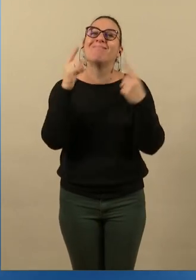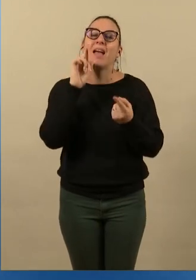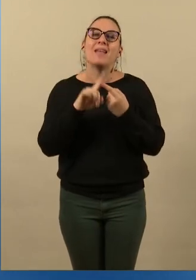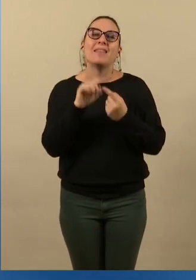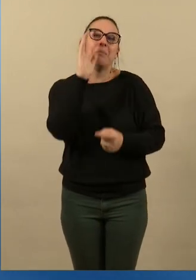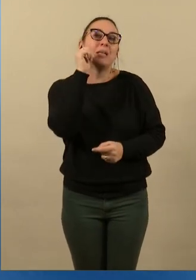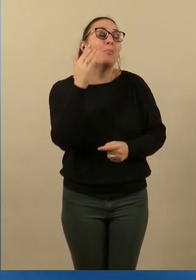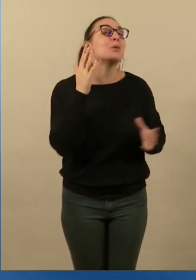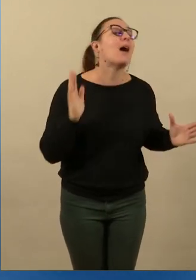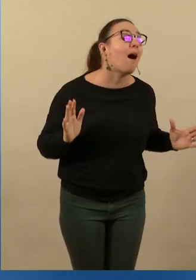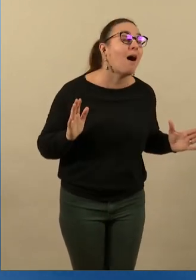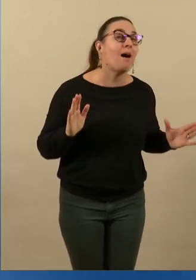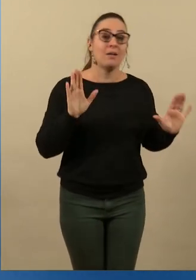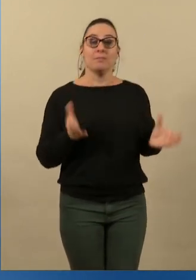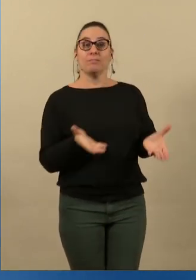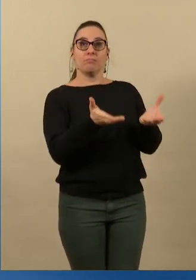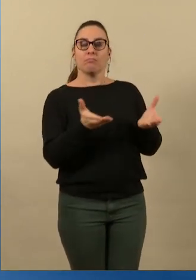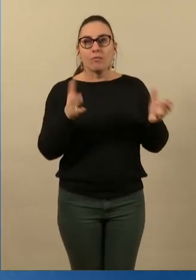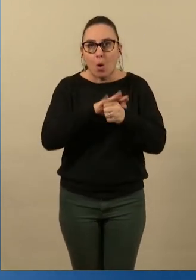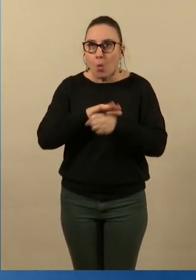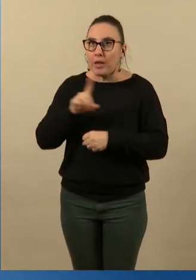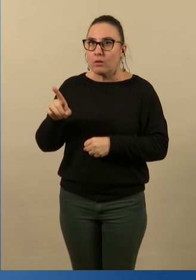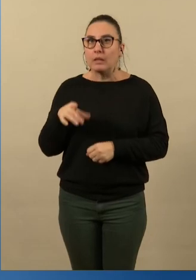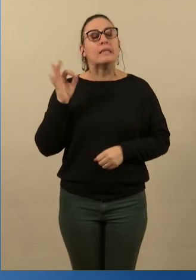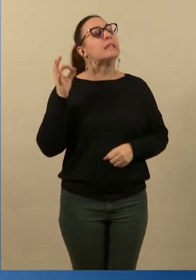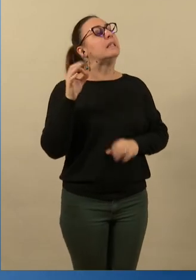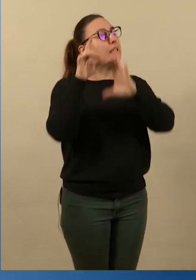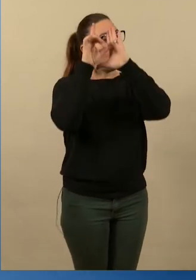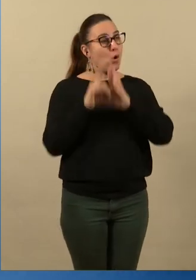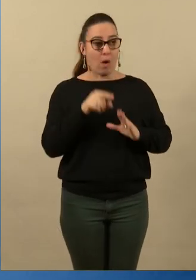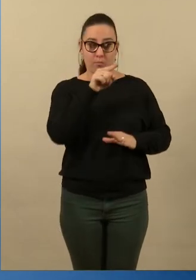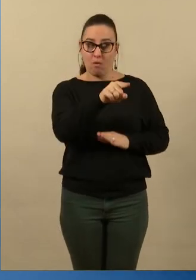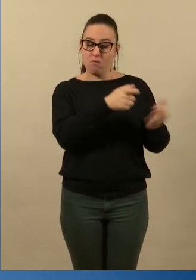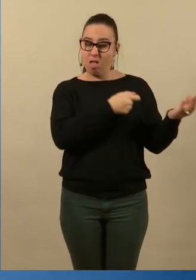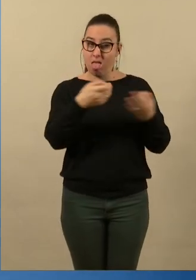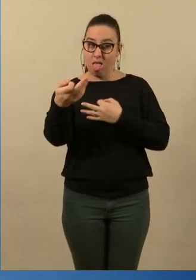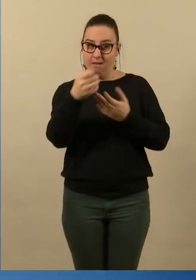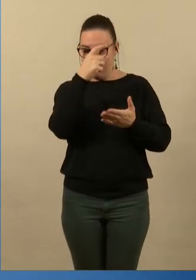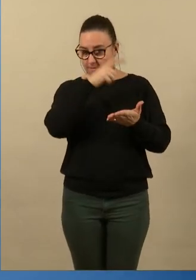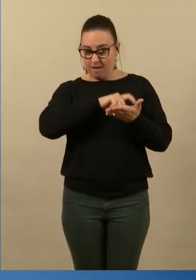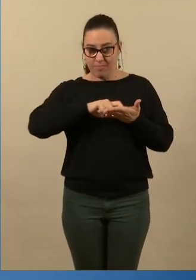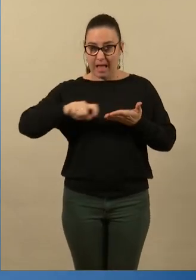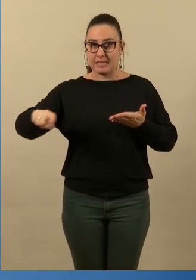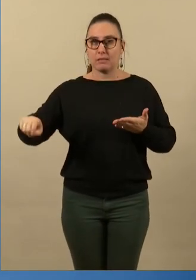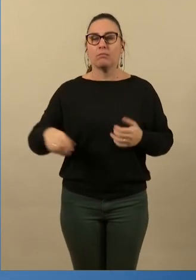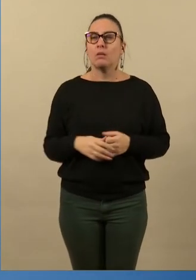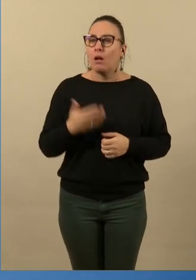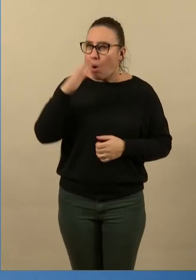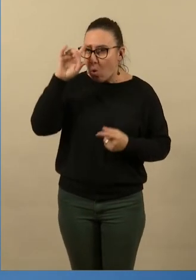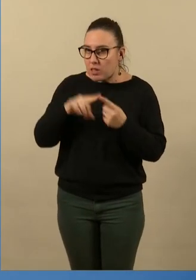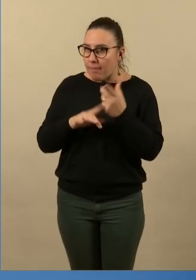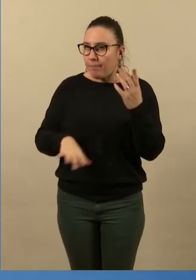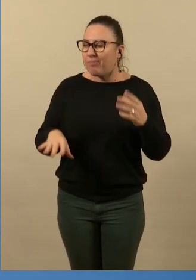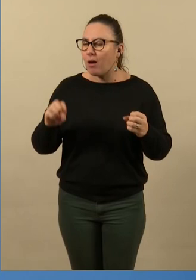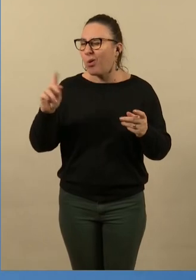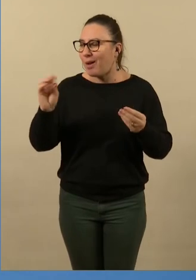dont vous vous occupiez avec la la loi t la loi donc qui a laissé une trace pour vous surtout je oui enfin il y a plein d'autres sujets mais euh pas de